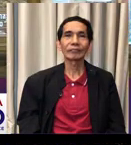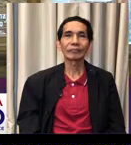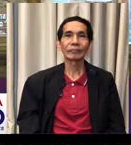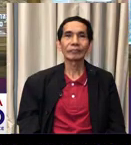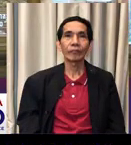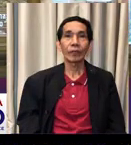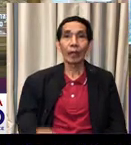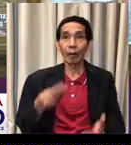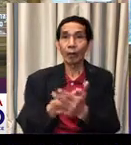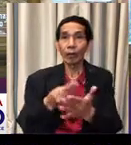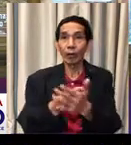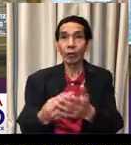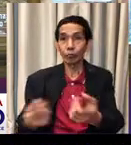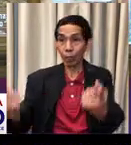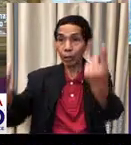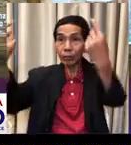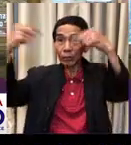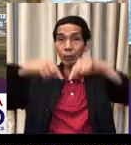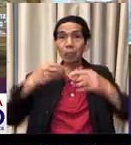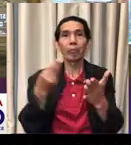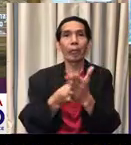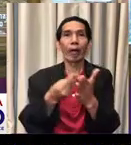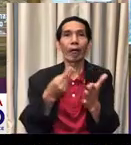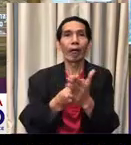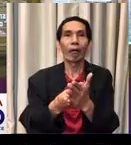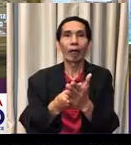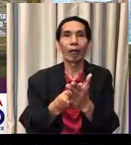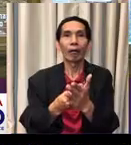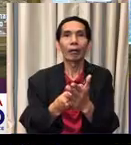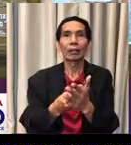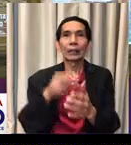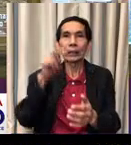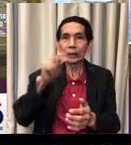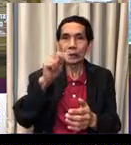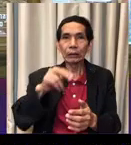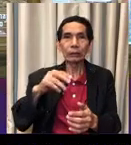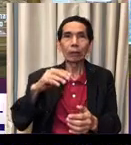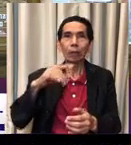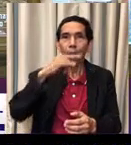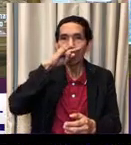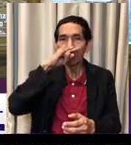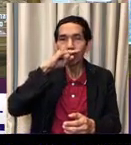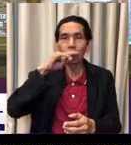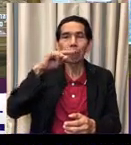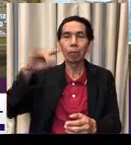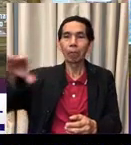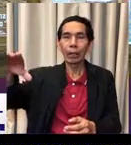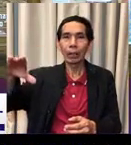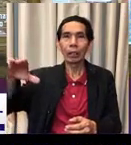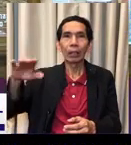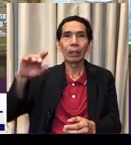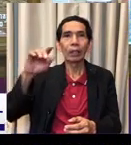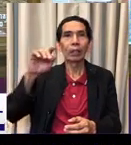Kasi yung pera dumarating na eh. Malaki kakailanganin ng bata.